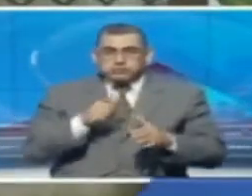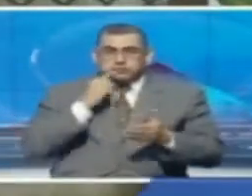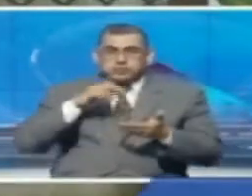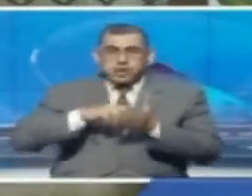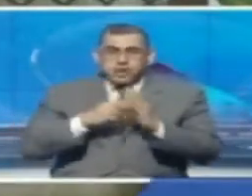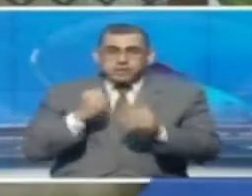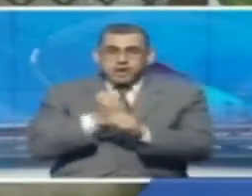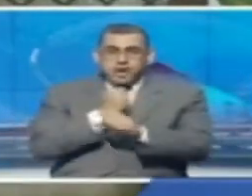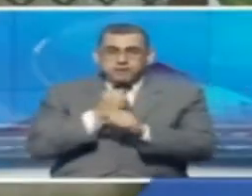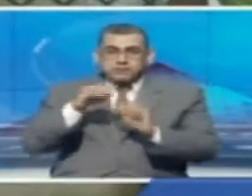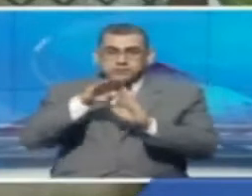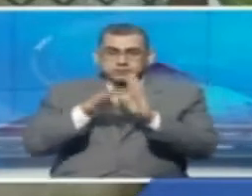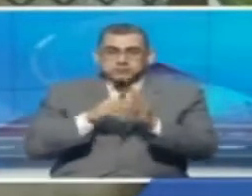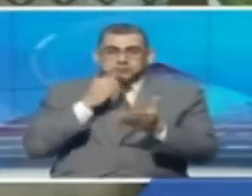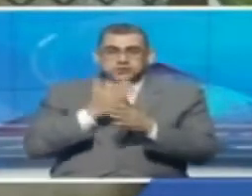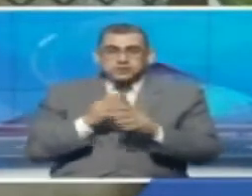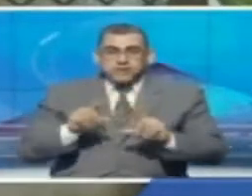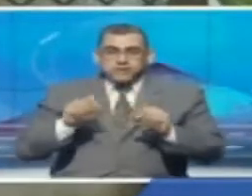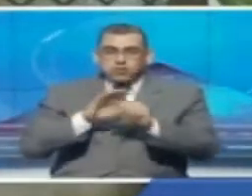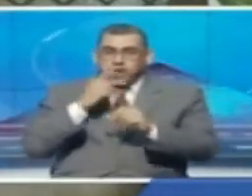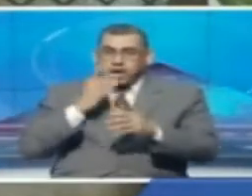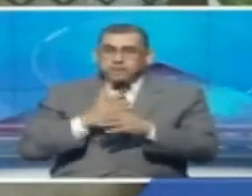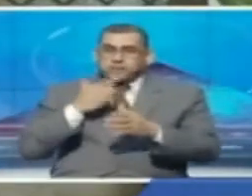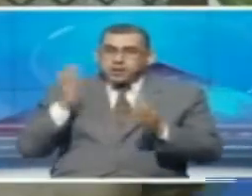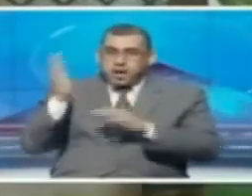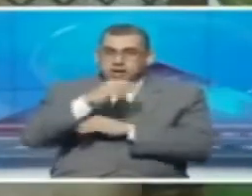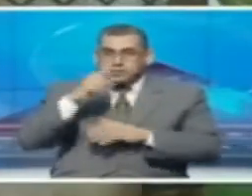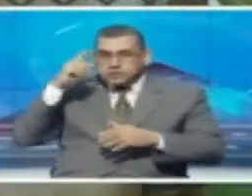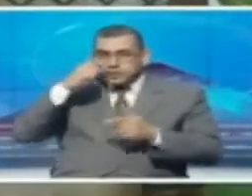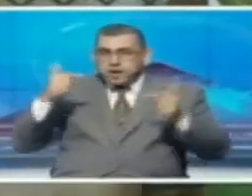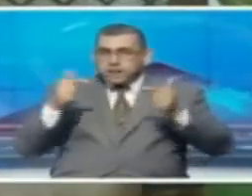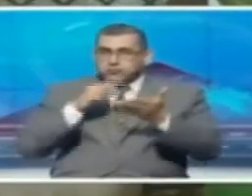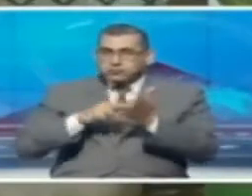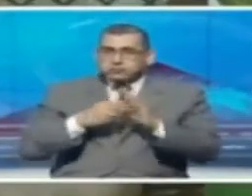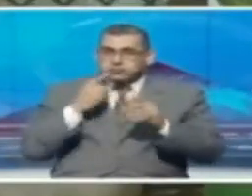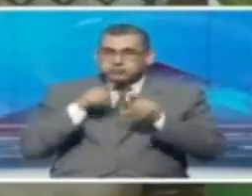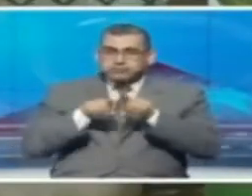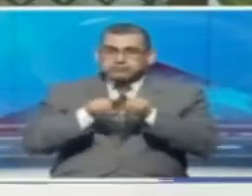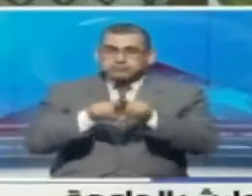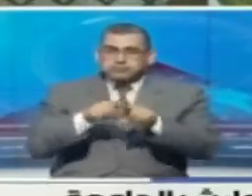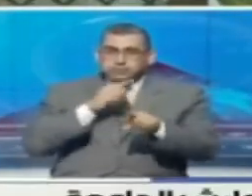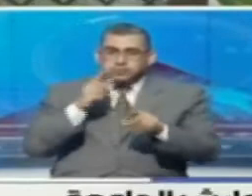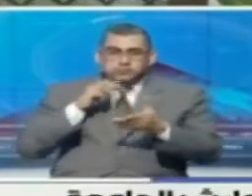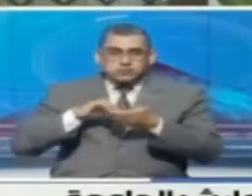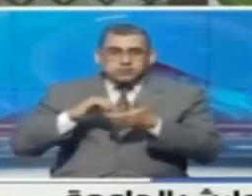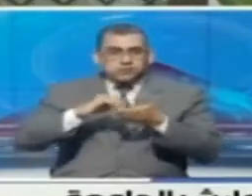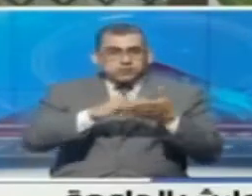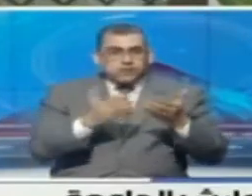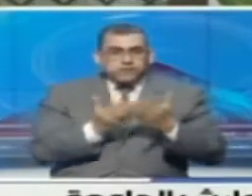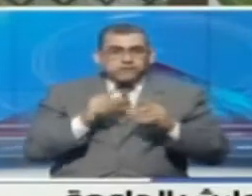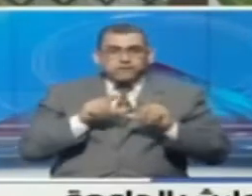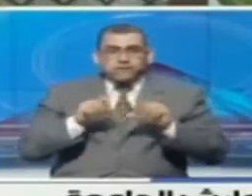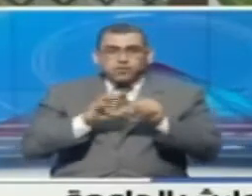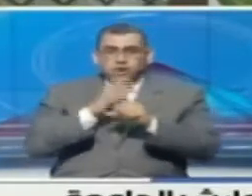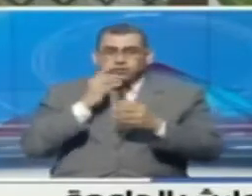الكوارث ليس فقط الحد من مخاطر الكوارث، وانما ايضا يكون هناك نهج متعدد بالتوازي مع وجود جائحة زي جائحة كورونا اللي اثرت